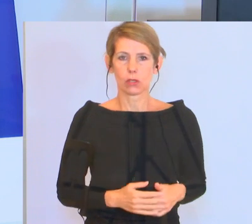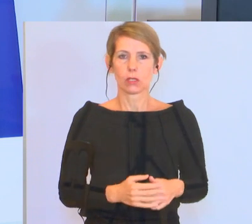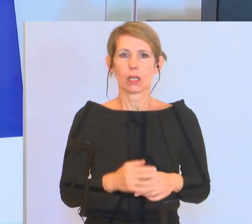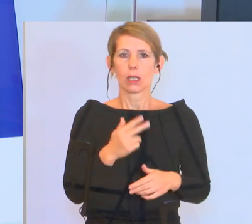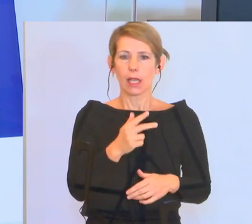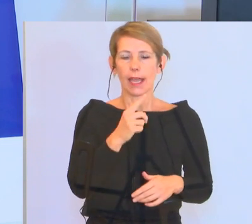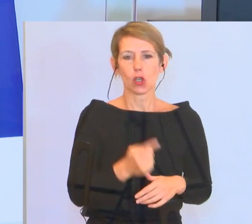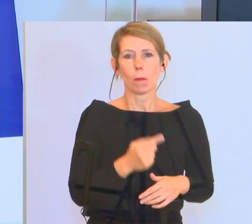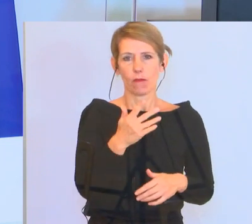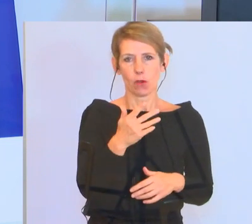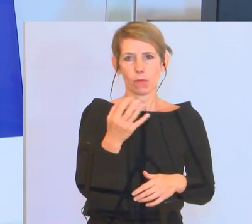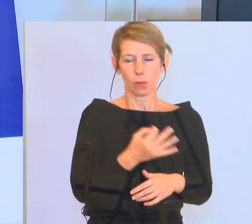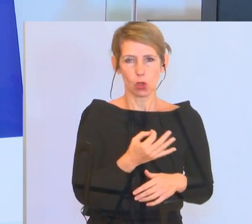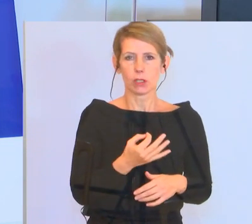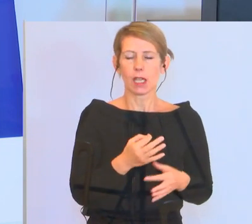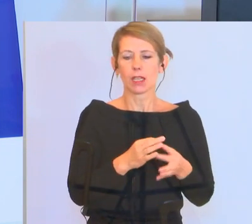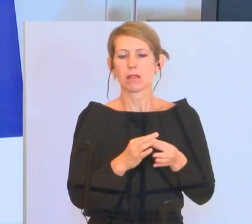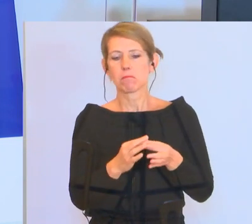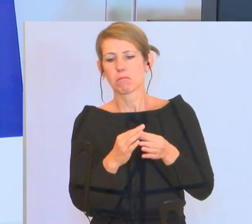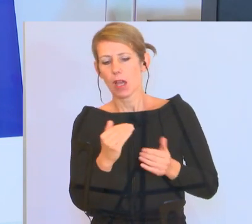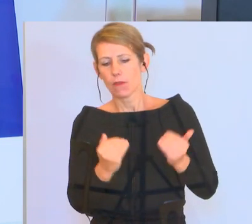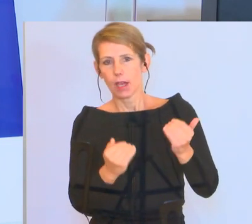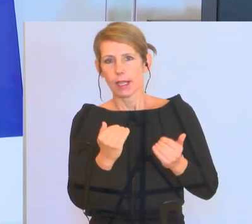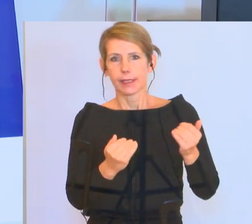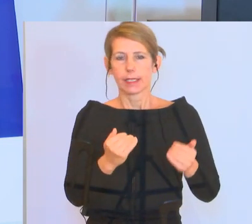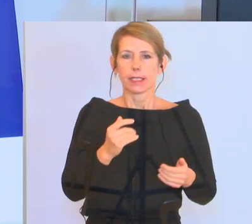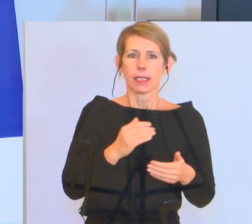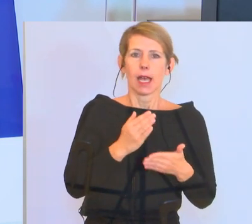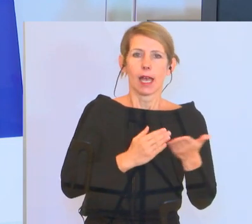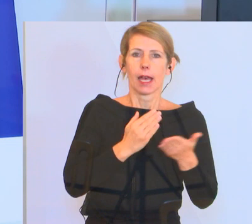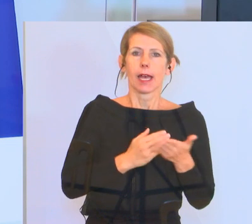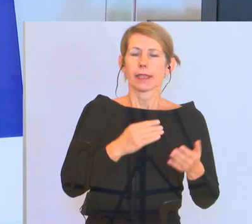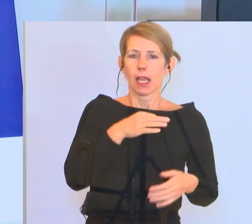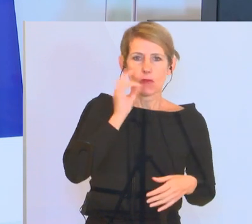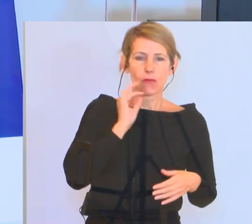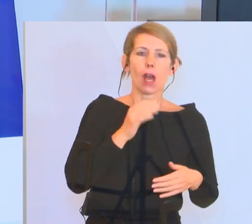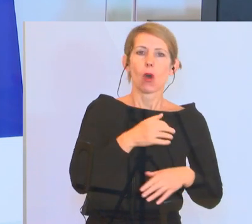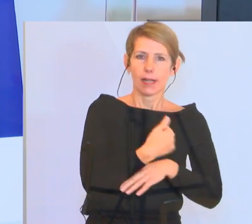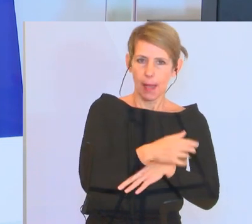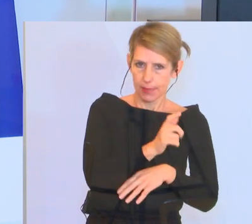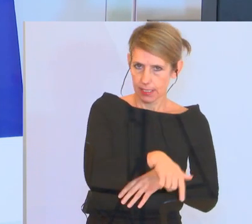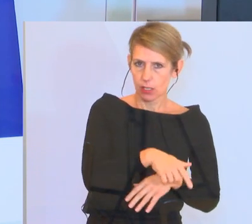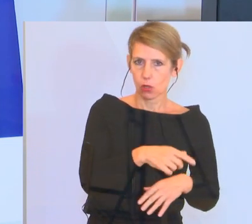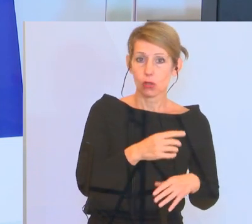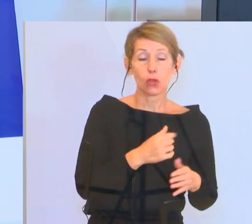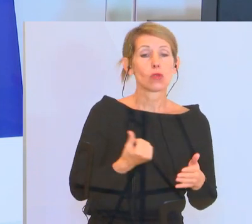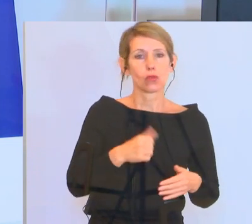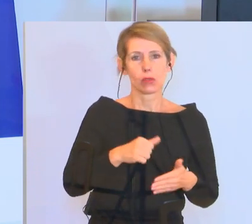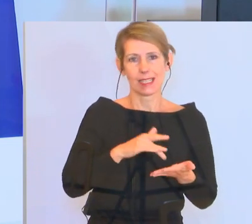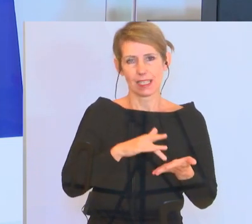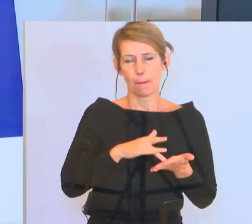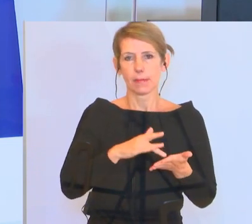nämlich 3,5% im Verhältnis zum Anteil der Frauen in der Arbeitslosigkeit als zusätzliche Mittel hier